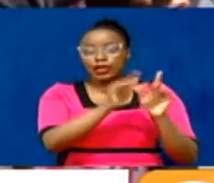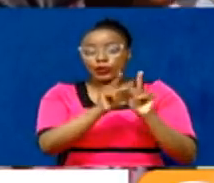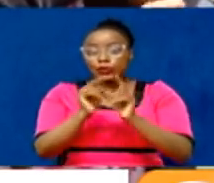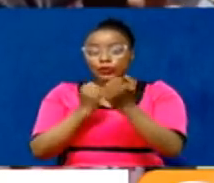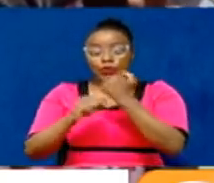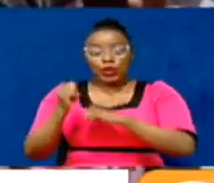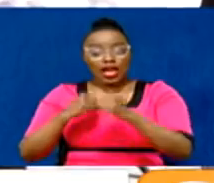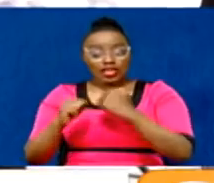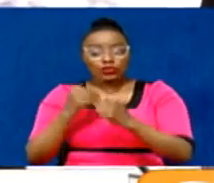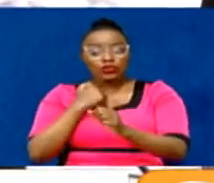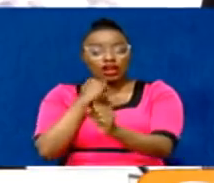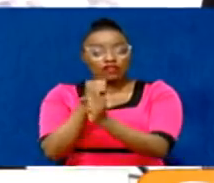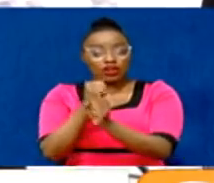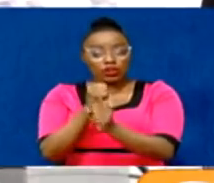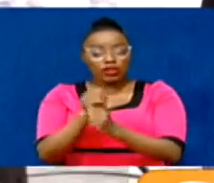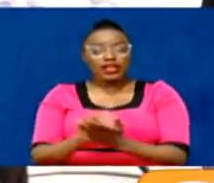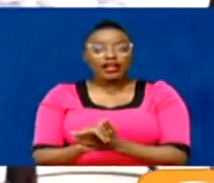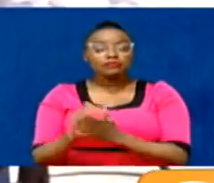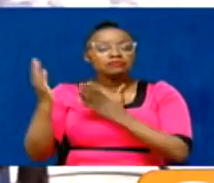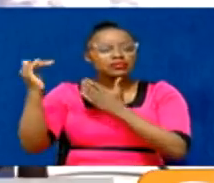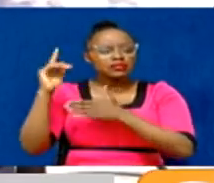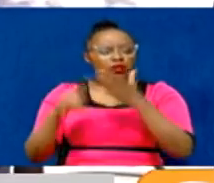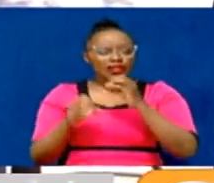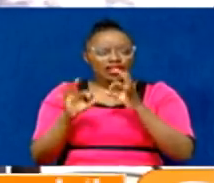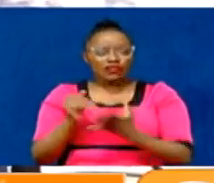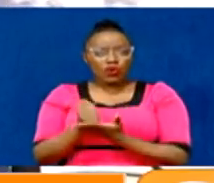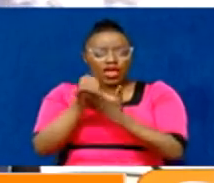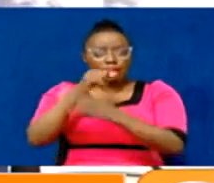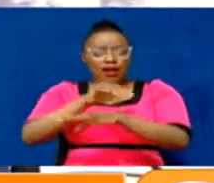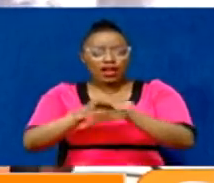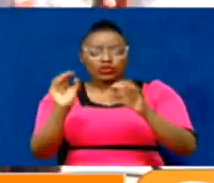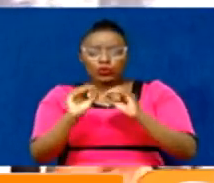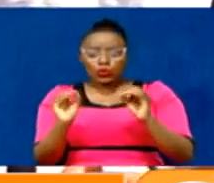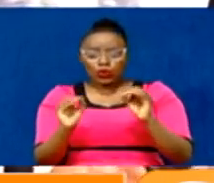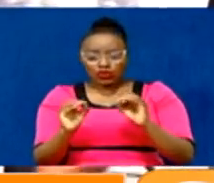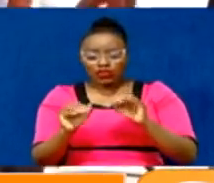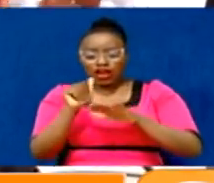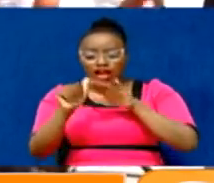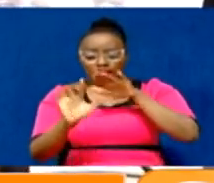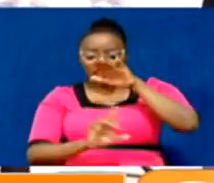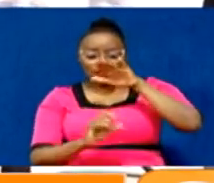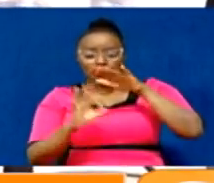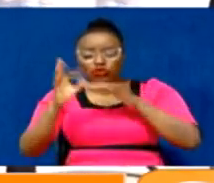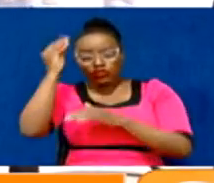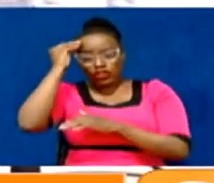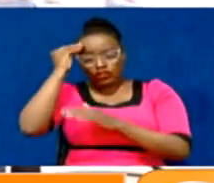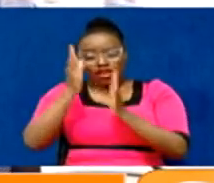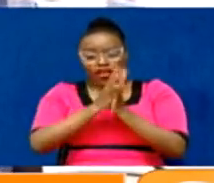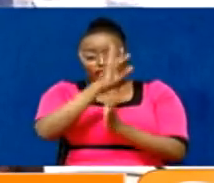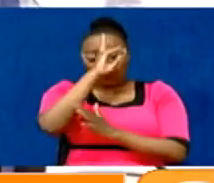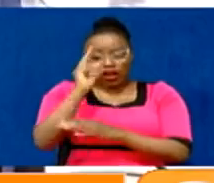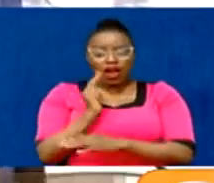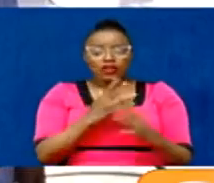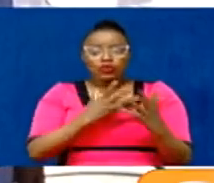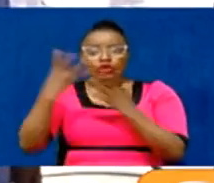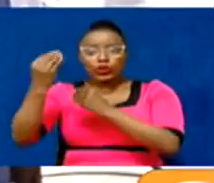hatua kuchukuliwa. Tunatarajia kuwa tusiposaidika katika wizara ya elimu na polisi,